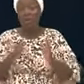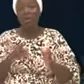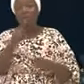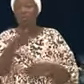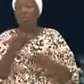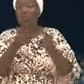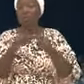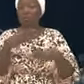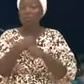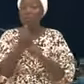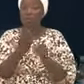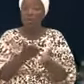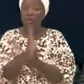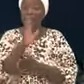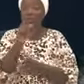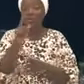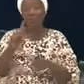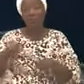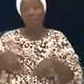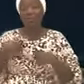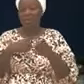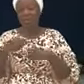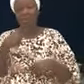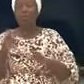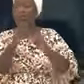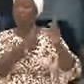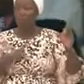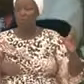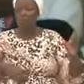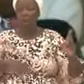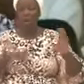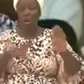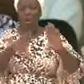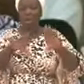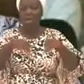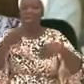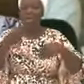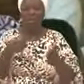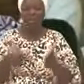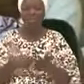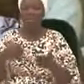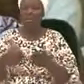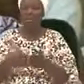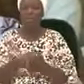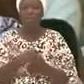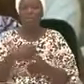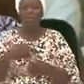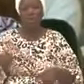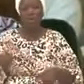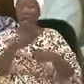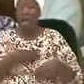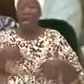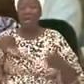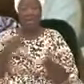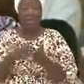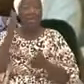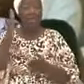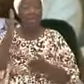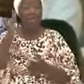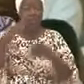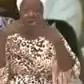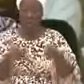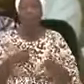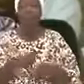faire la restitution et à régler thénia code mois cette nouvelle vie et ça va